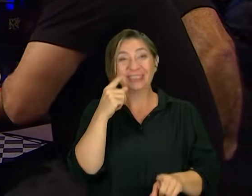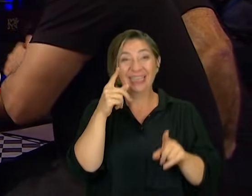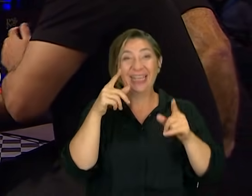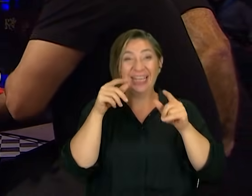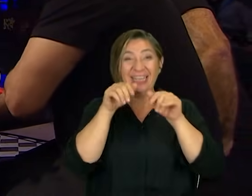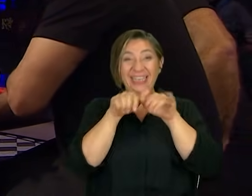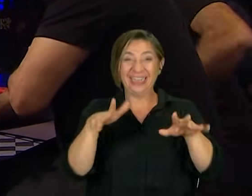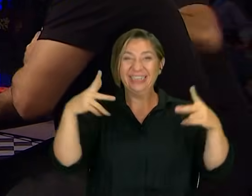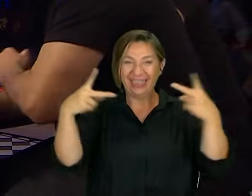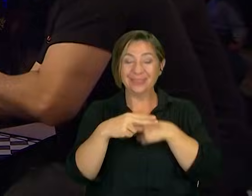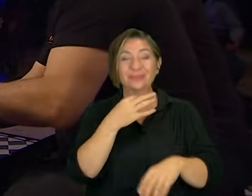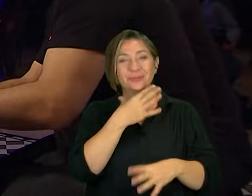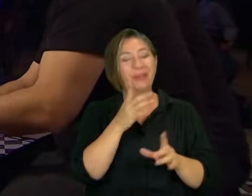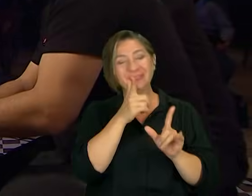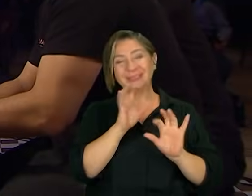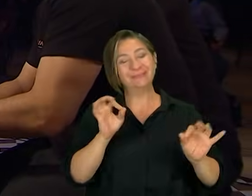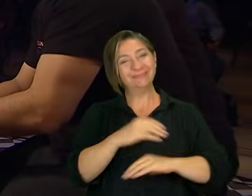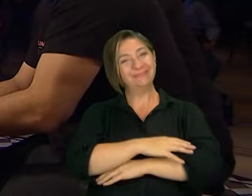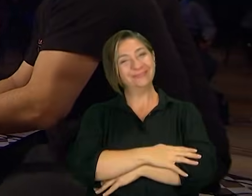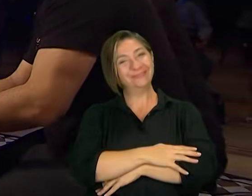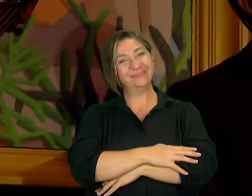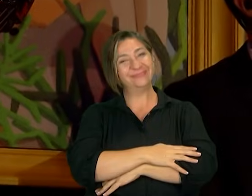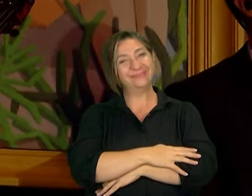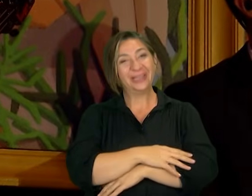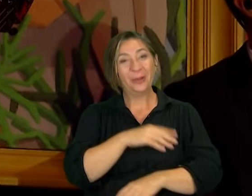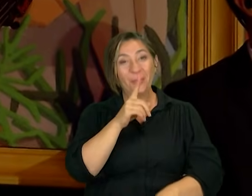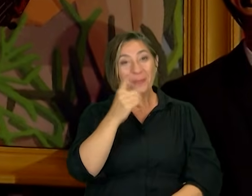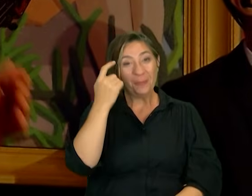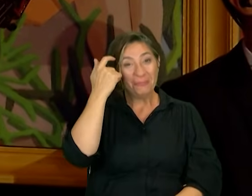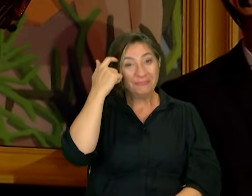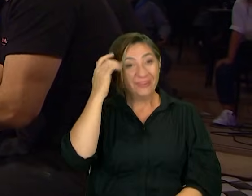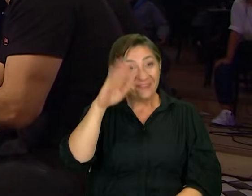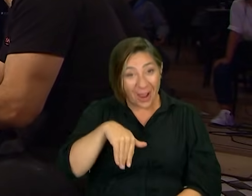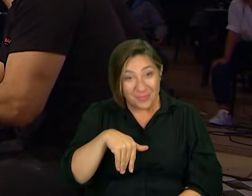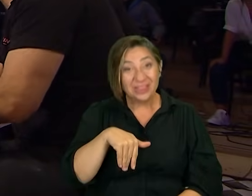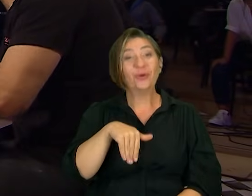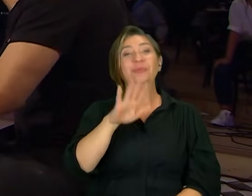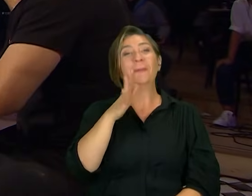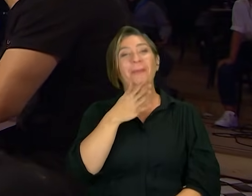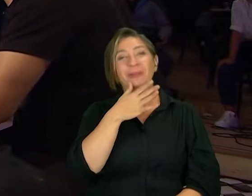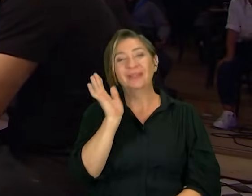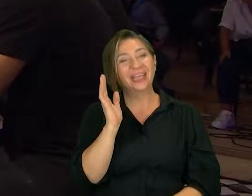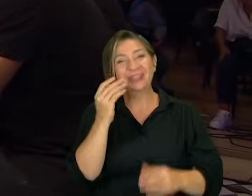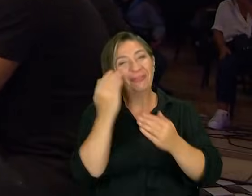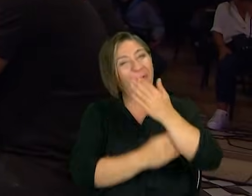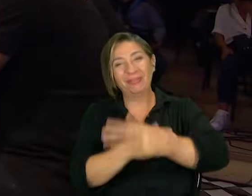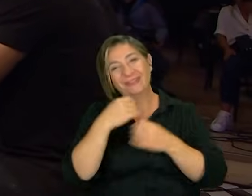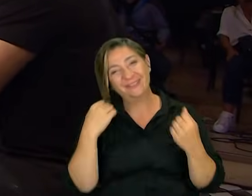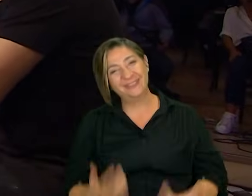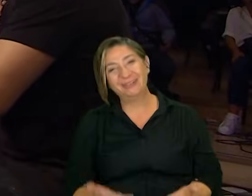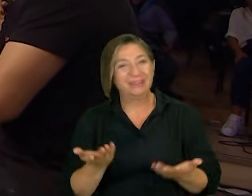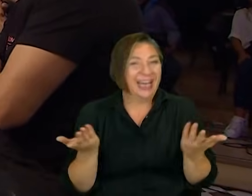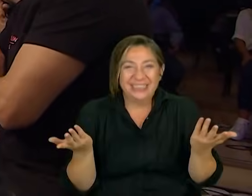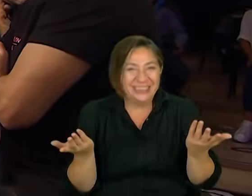yayını kestirirdim. Teşekkür ederim. Böyle bir bilinç içinde miydiniz yoksa rehavet mi?